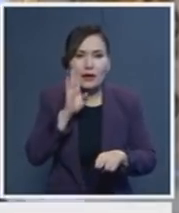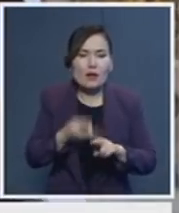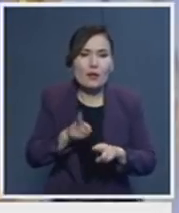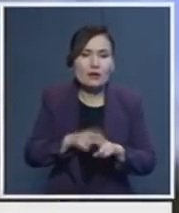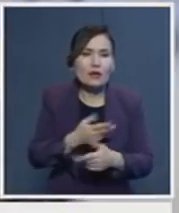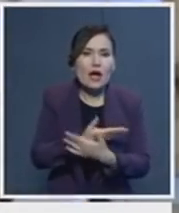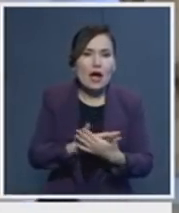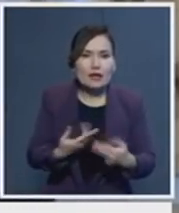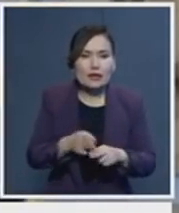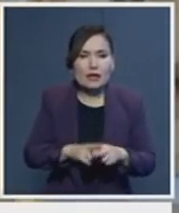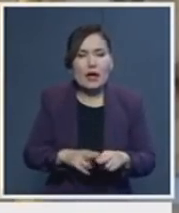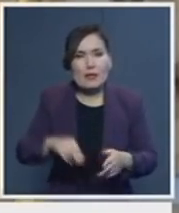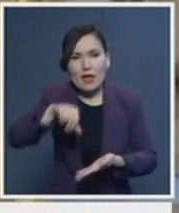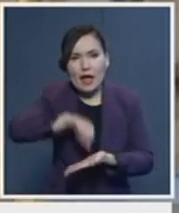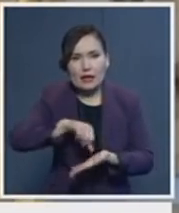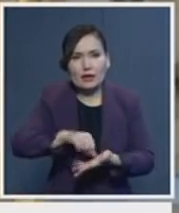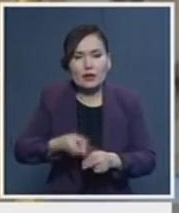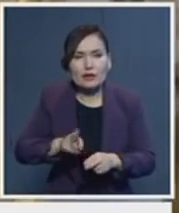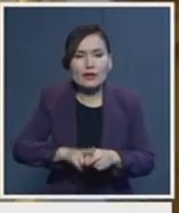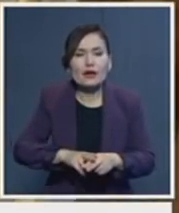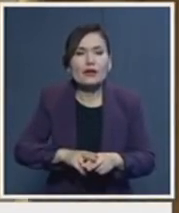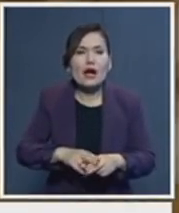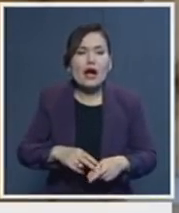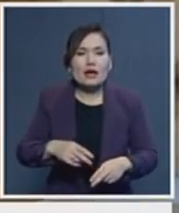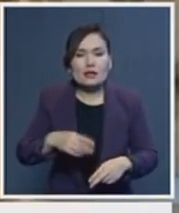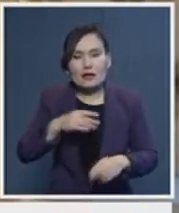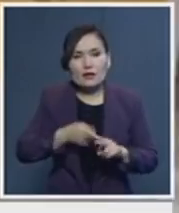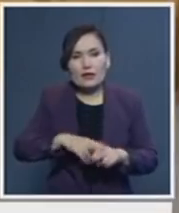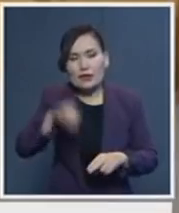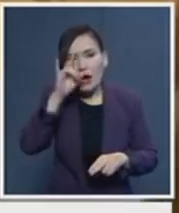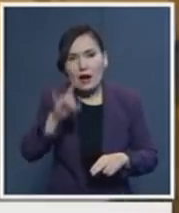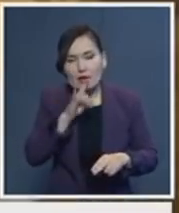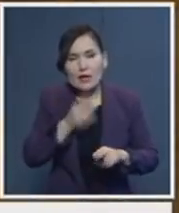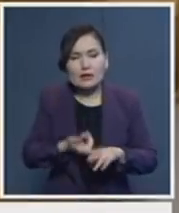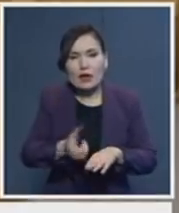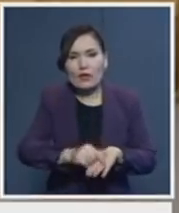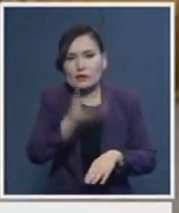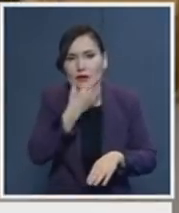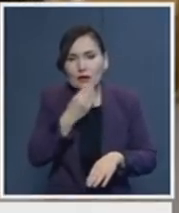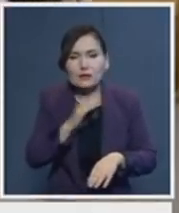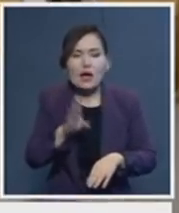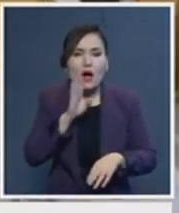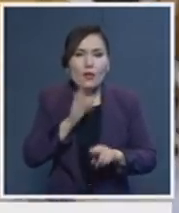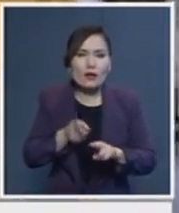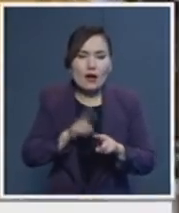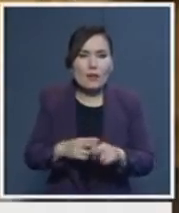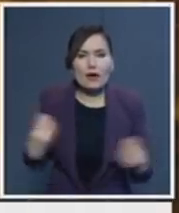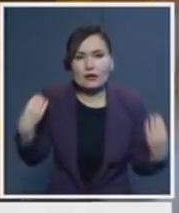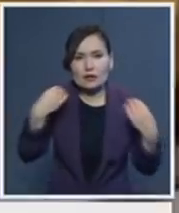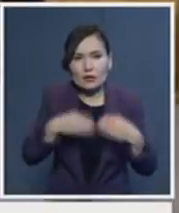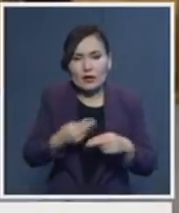отбасында зорлық-зомбылық көрген әйелдер қатысты. Олар сахнаға ұлттық киіммен шығып, қыз ұрлаудың қырғыз дәстүріне жат екенін